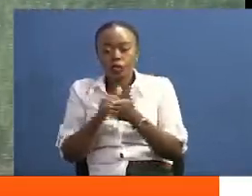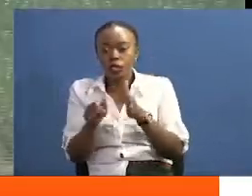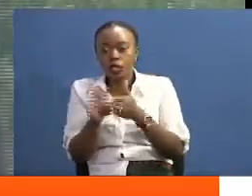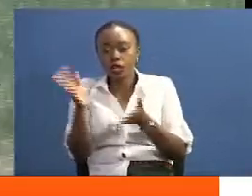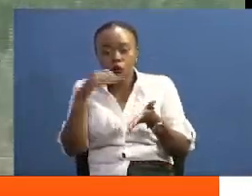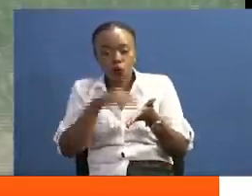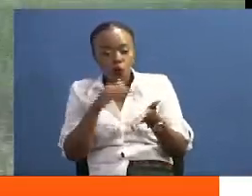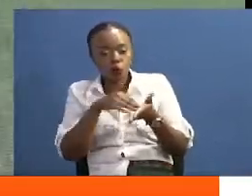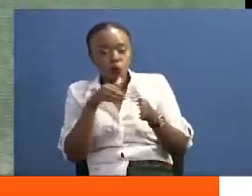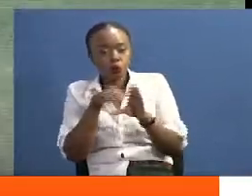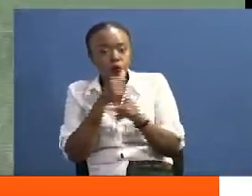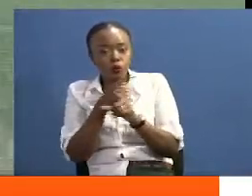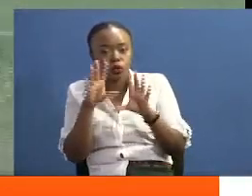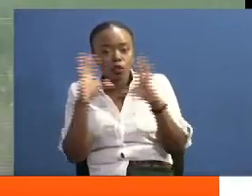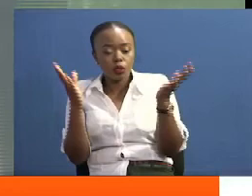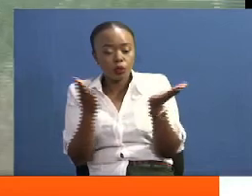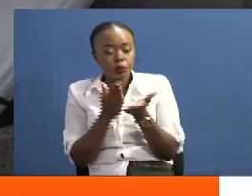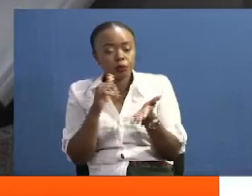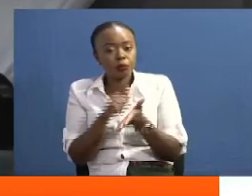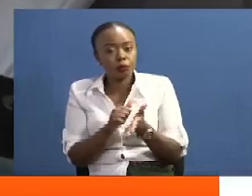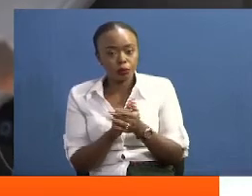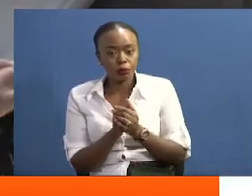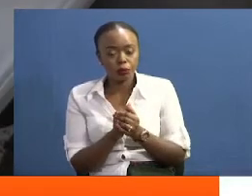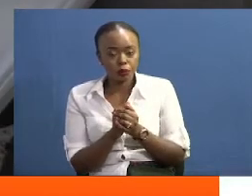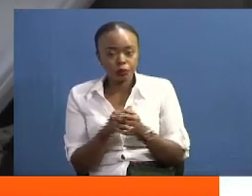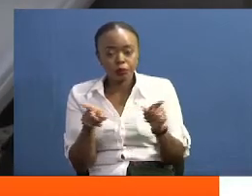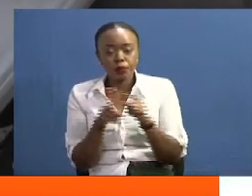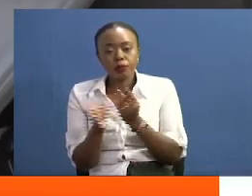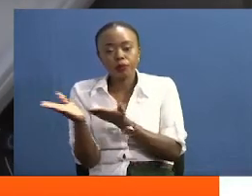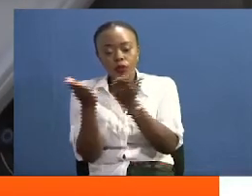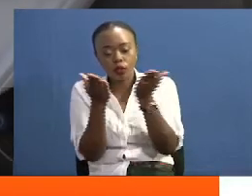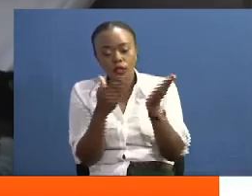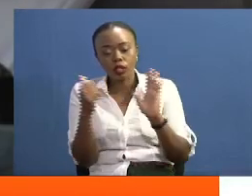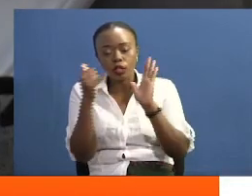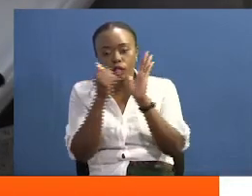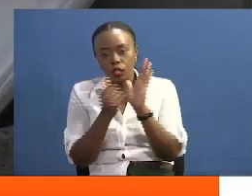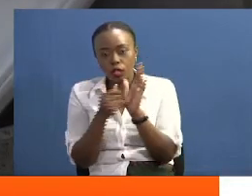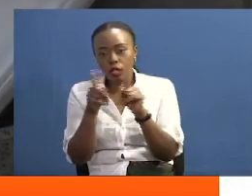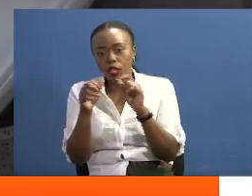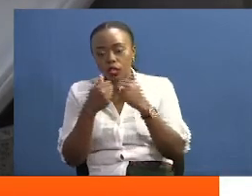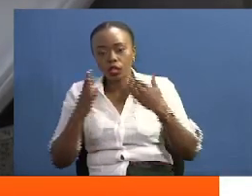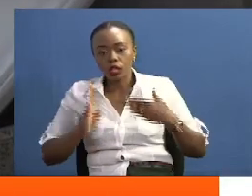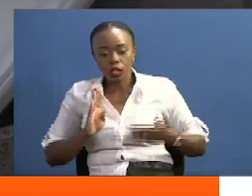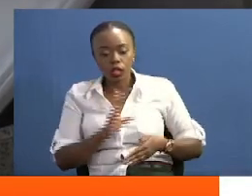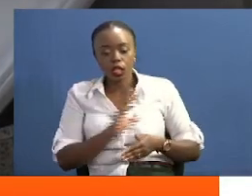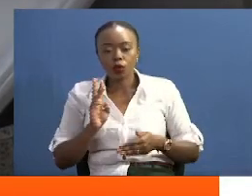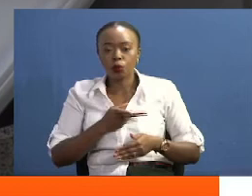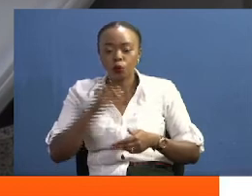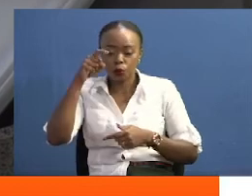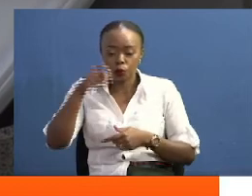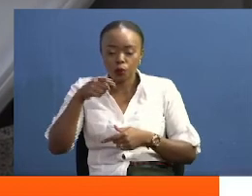na zimerejeshwa katika jamii hizo. To attract investments, to attract businesses, we